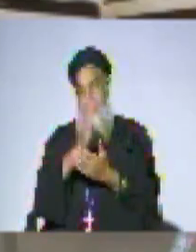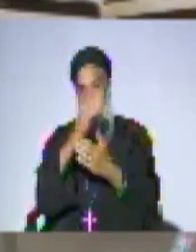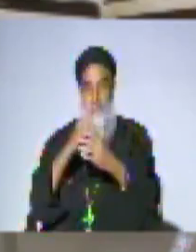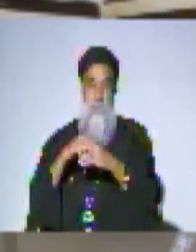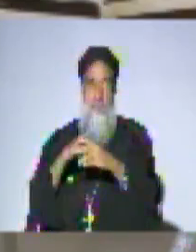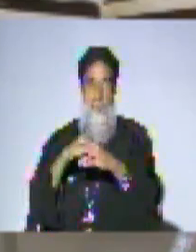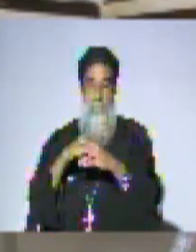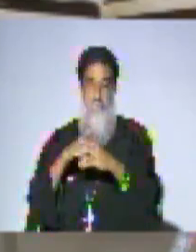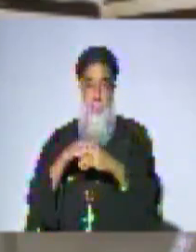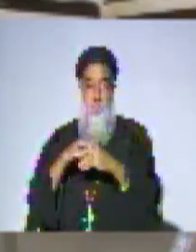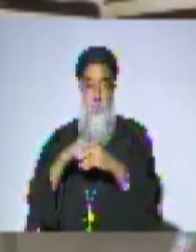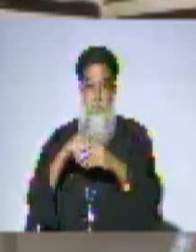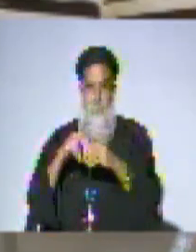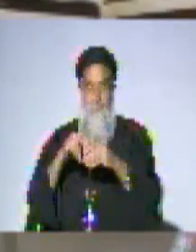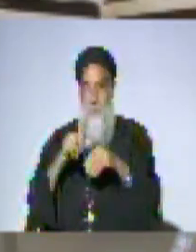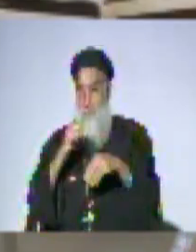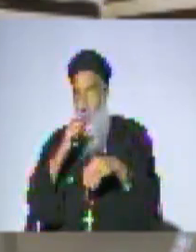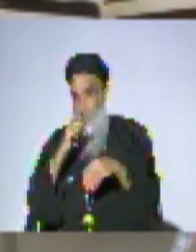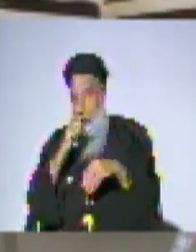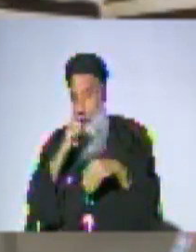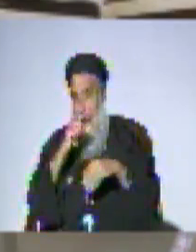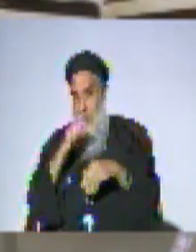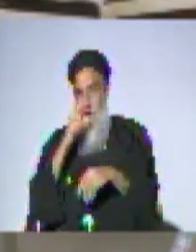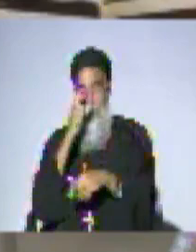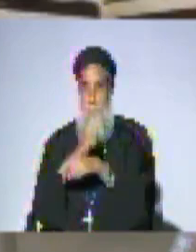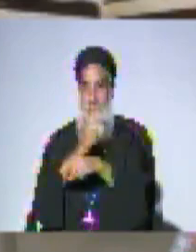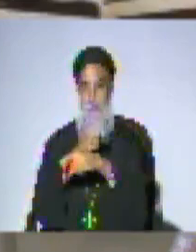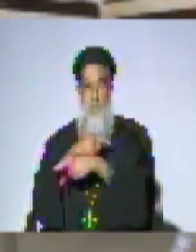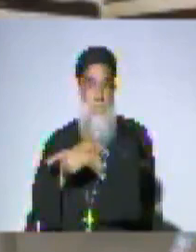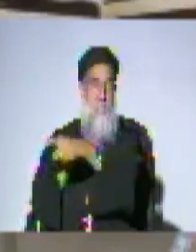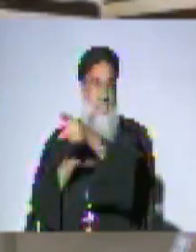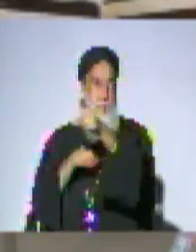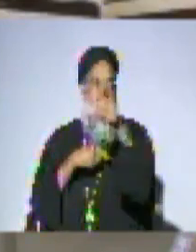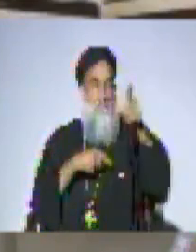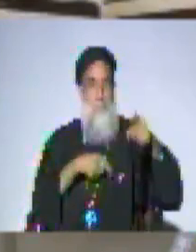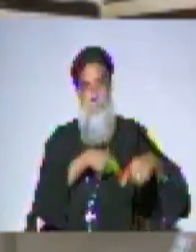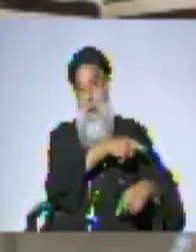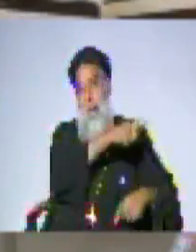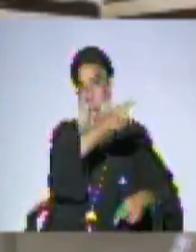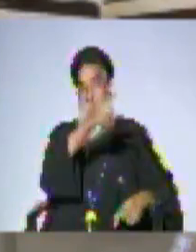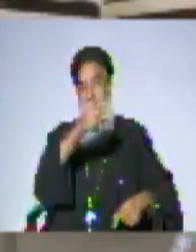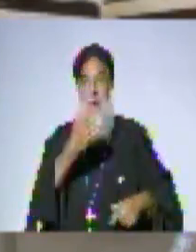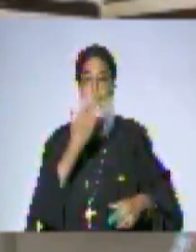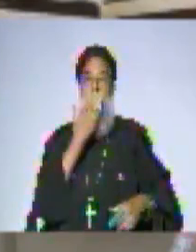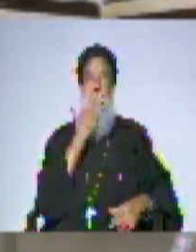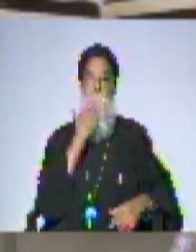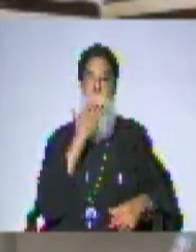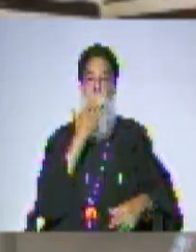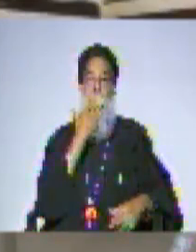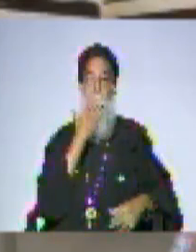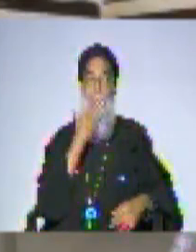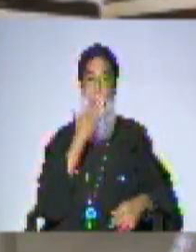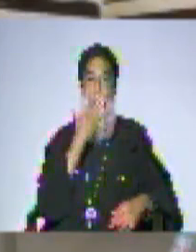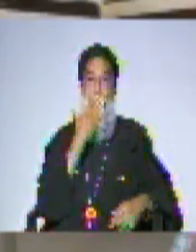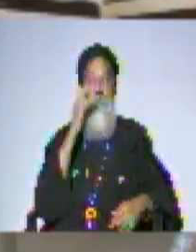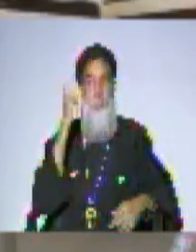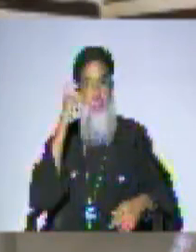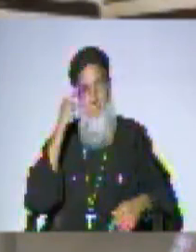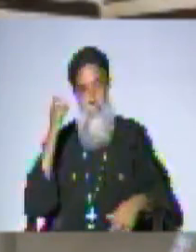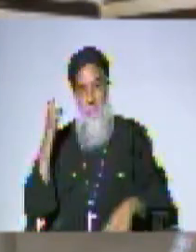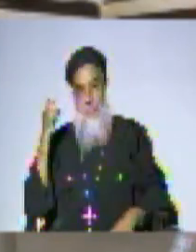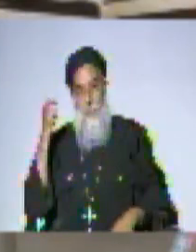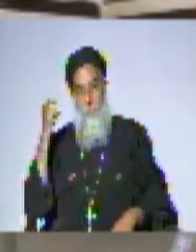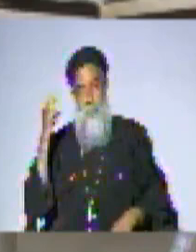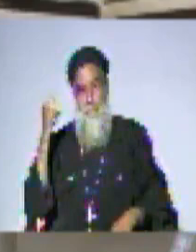ذلك المعلمين اللي يمسكوا ميكروفون ويخلوا الناس تسكت والناس مبسوطة، صوت المعلم جميل